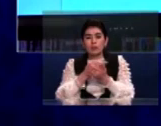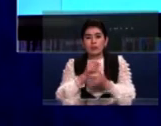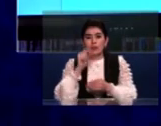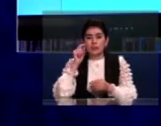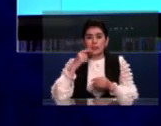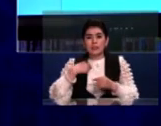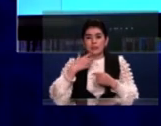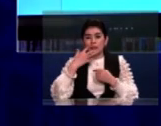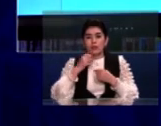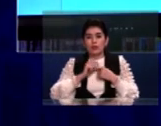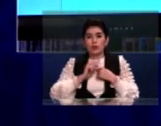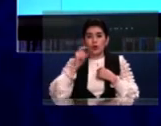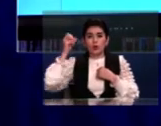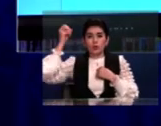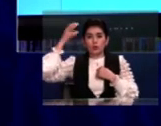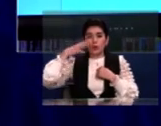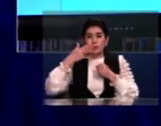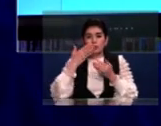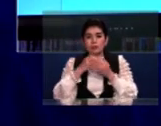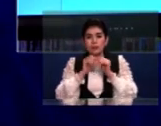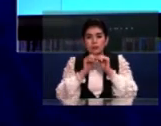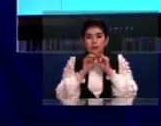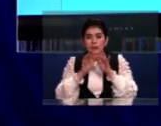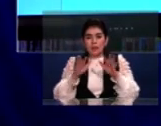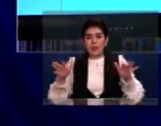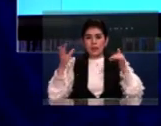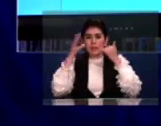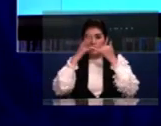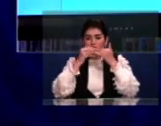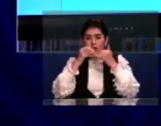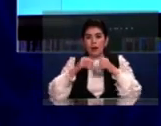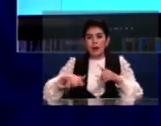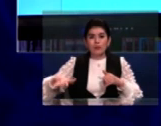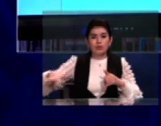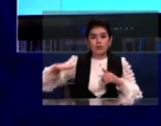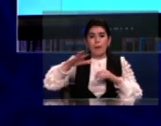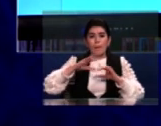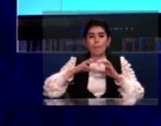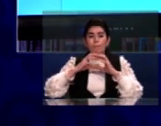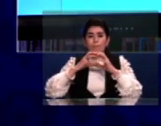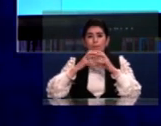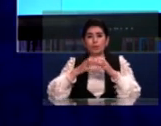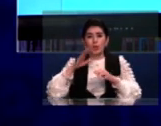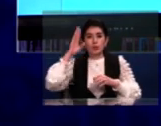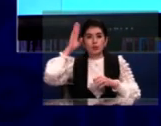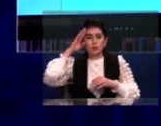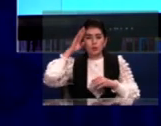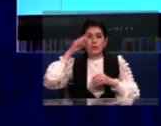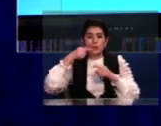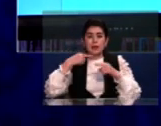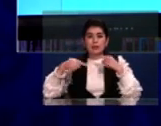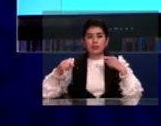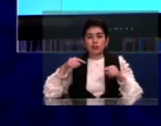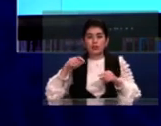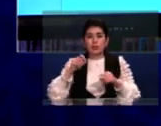sirtga beradi. Masalan, quyosh nurlari yer yuziga tushadi va yerdagi materiklarni, suvni va